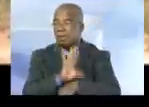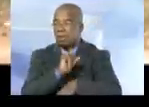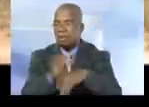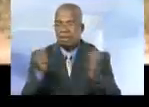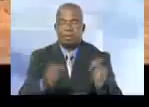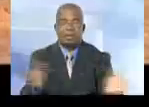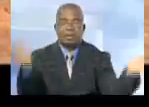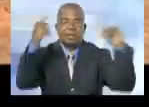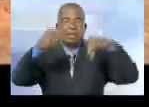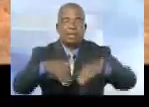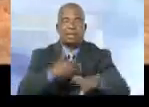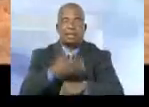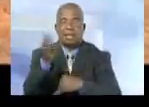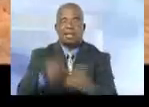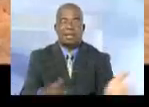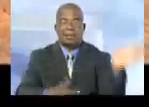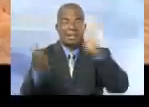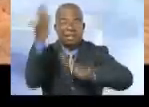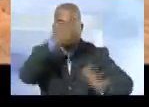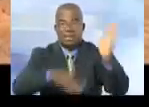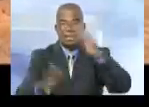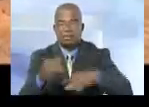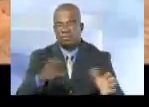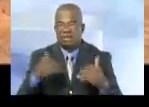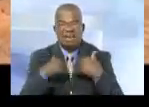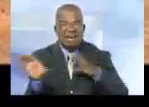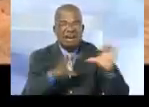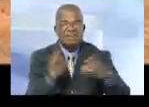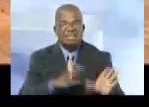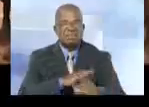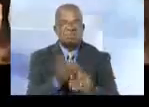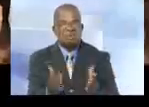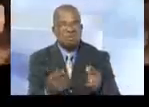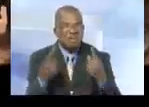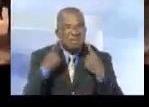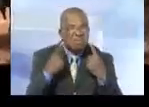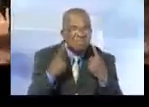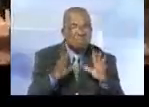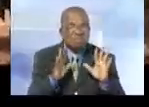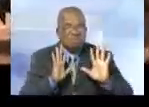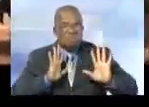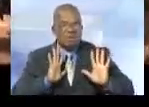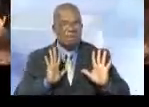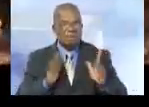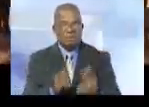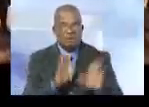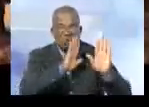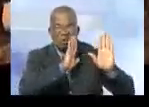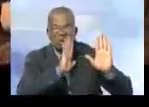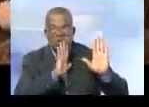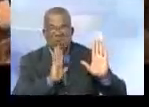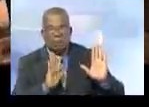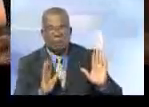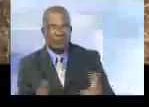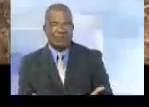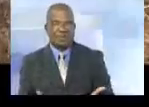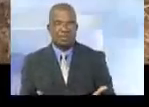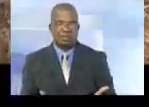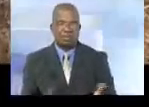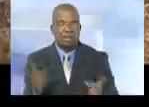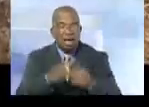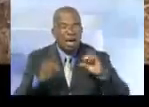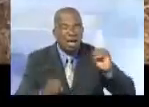la crise post-électorale a dressé un mur de méfiance entre les populations et brisé la cohésion sociale. À l'ouest de la